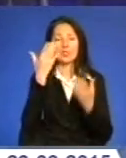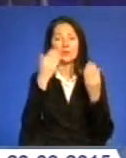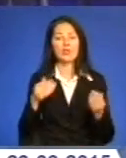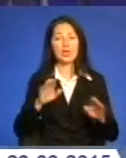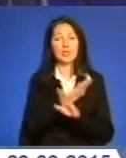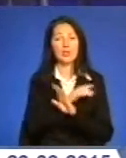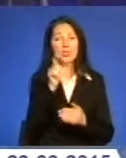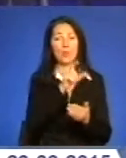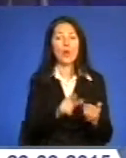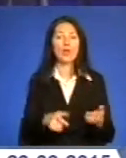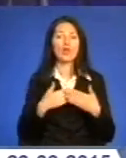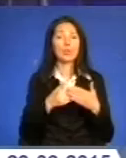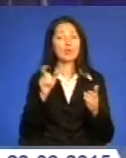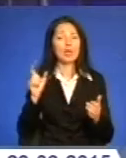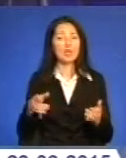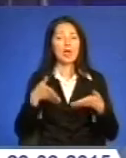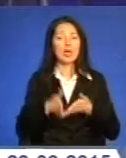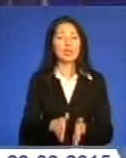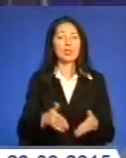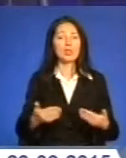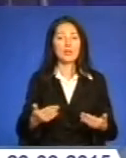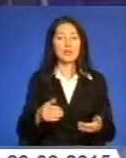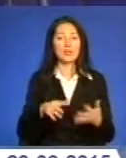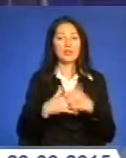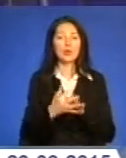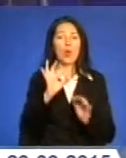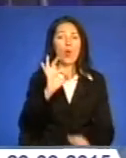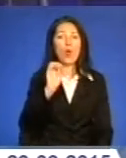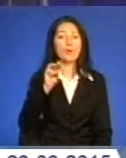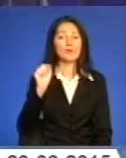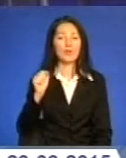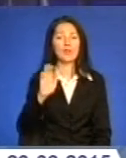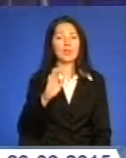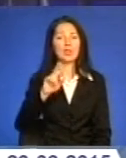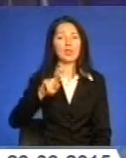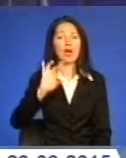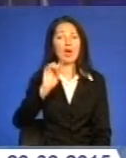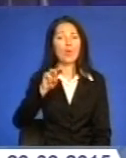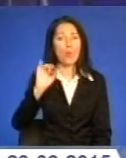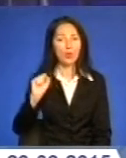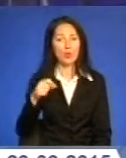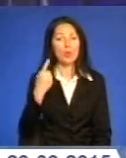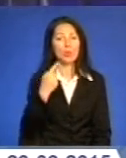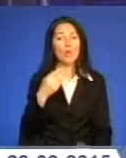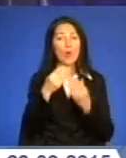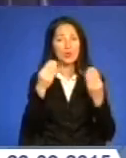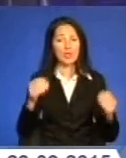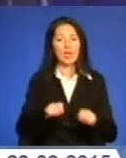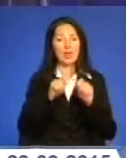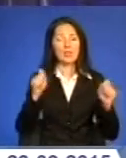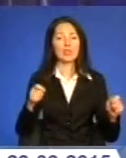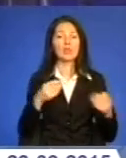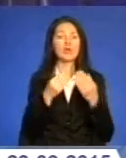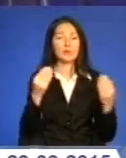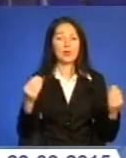діяча, уродженця села Острів Тернопільського району Василя Ярмуша. В обласному краєзнавчому музеї відкрили експозицію, присвячену життю і